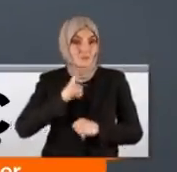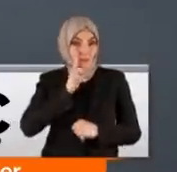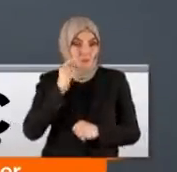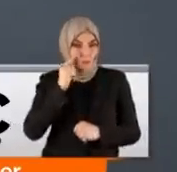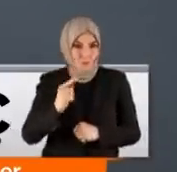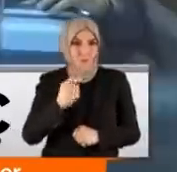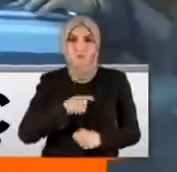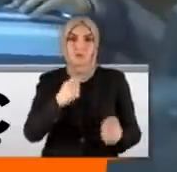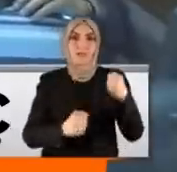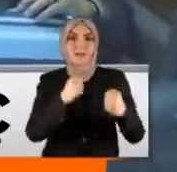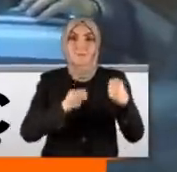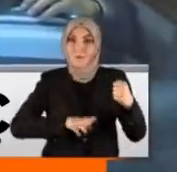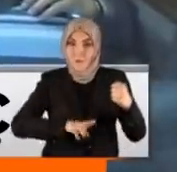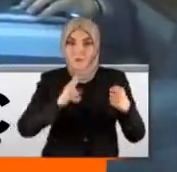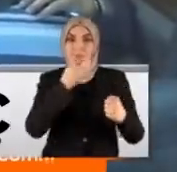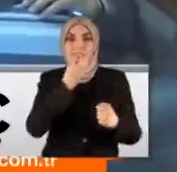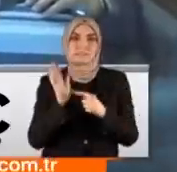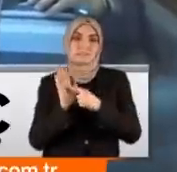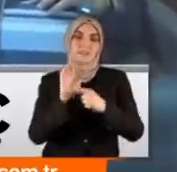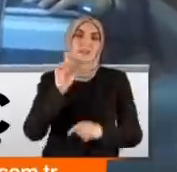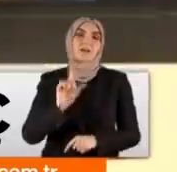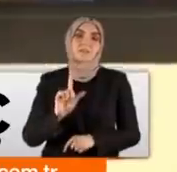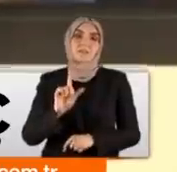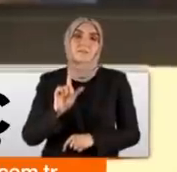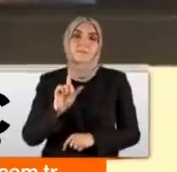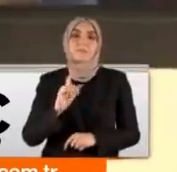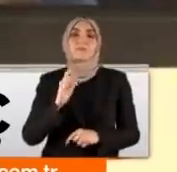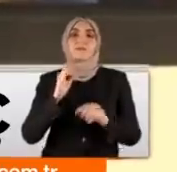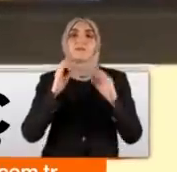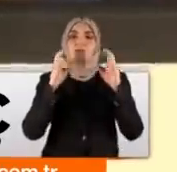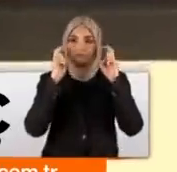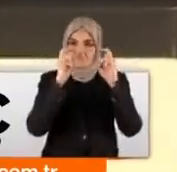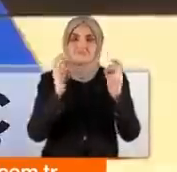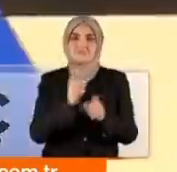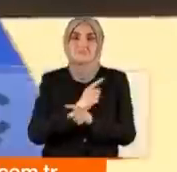izne tabi olacak. Toplu taşıma kullananlarsa kısıtlamaya rağmen seyahat edebilecek.